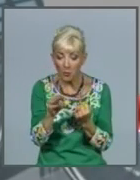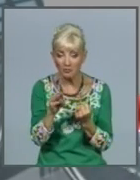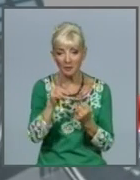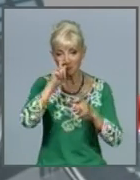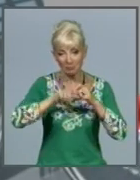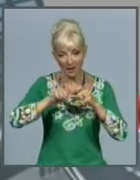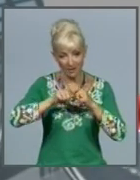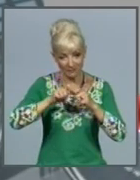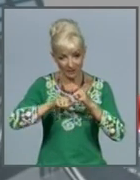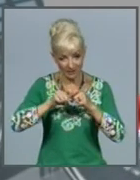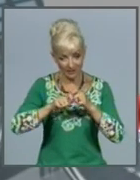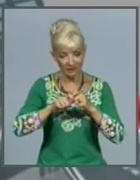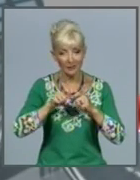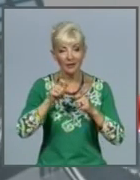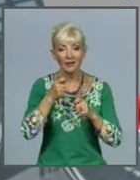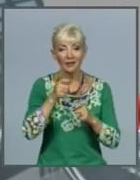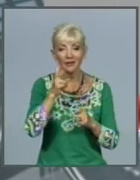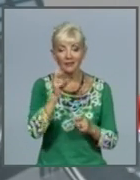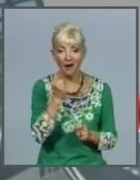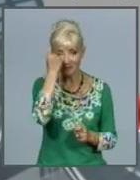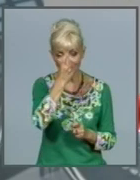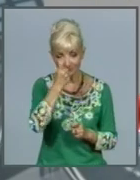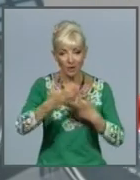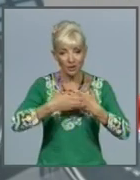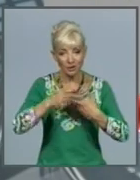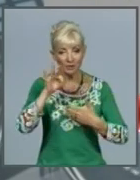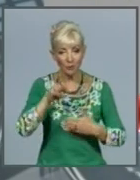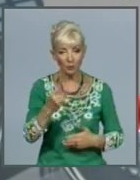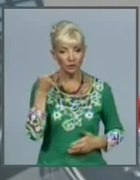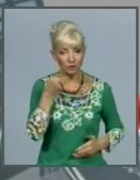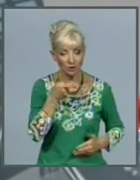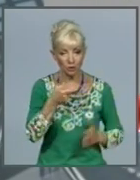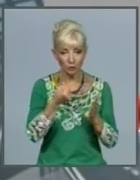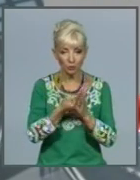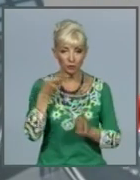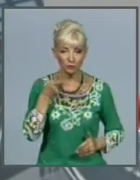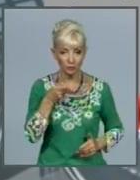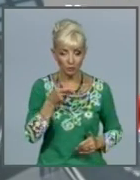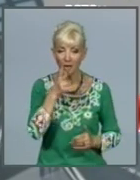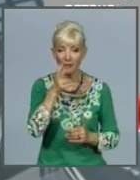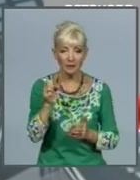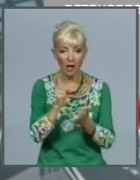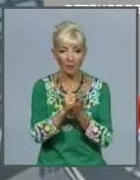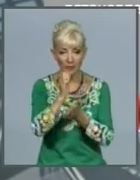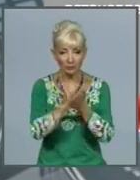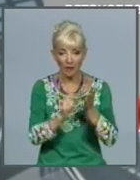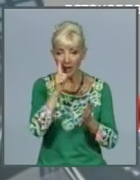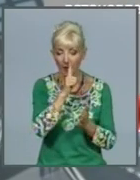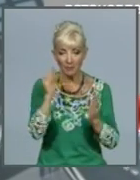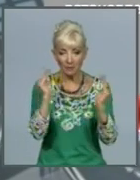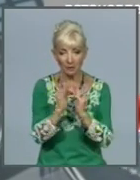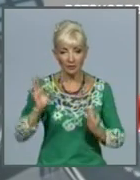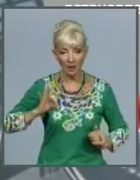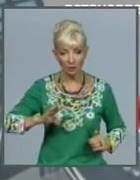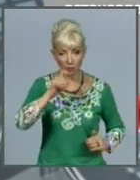медичного освідування, караються штрафом від 1 000 до 2 000 неоподатковуваних мінімумів доходів громадян з позбавленням